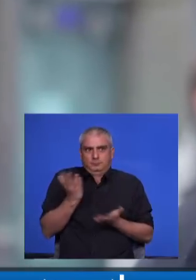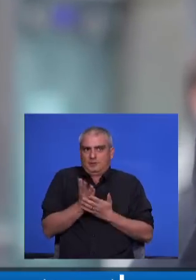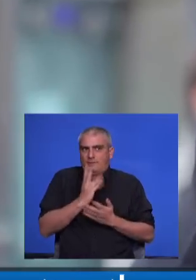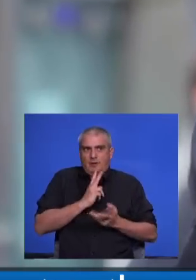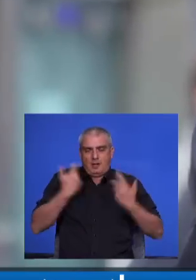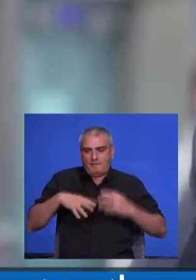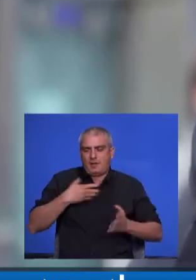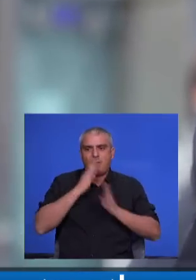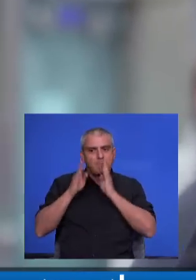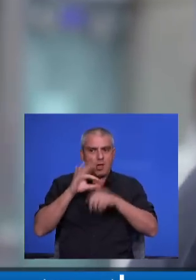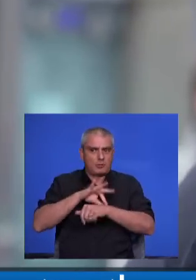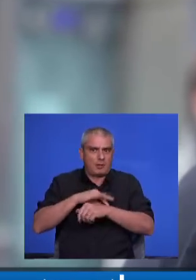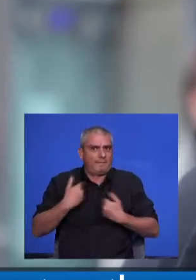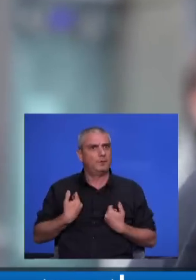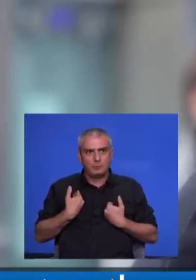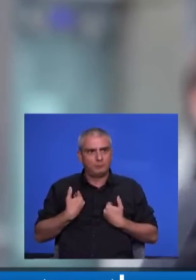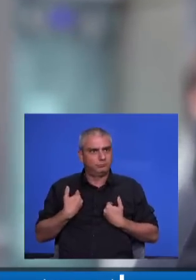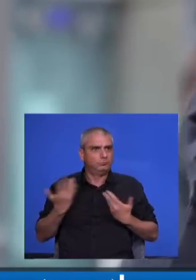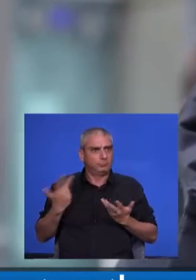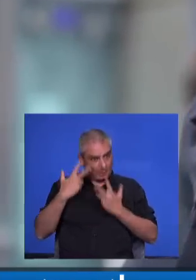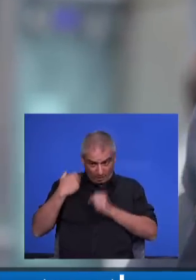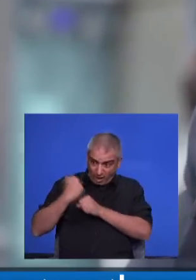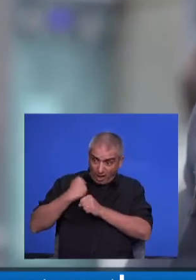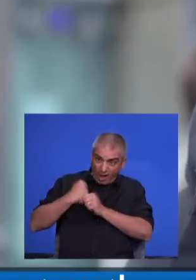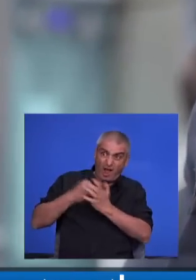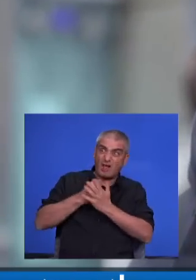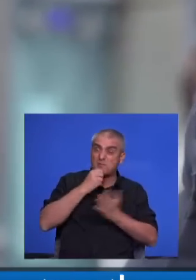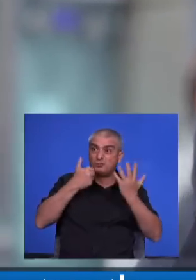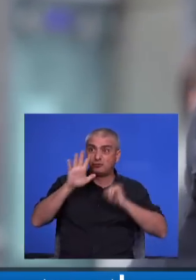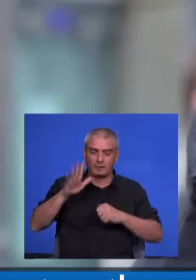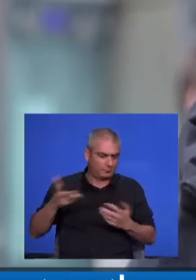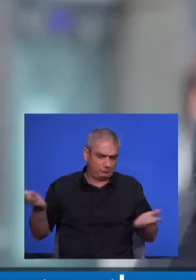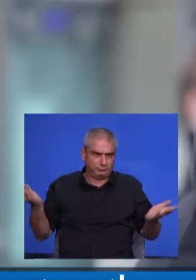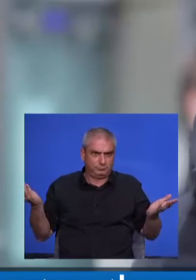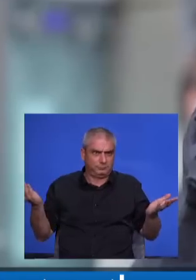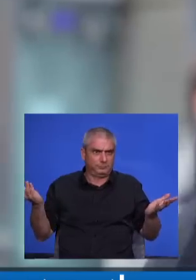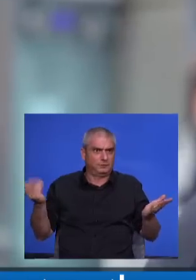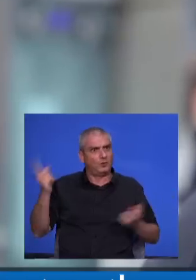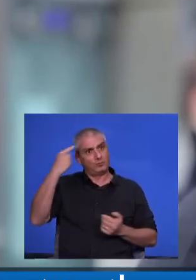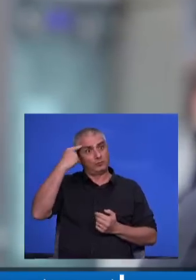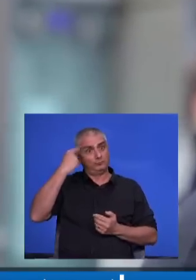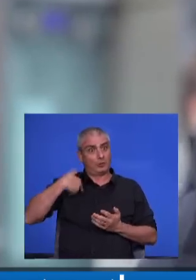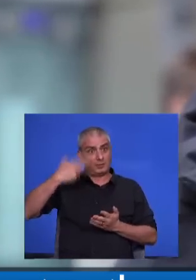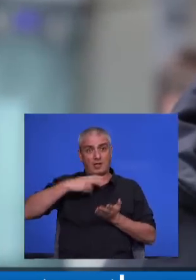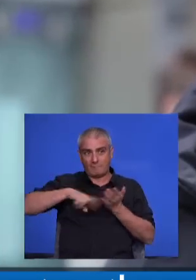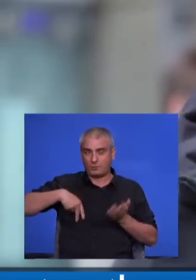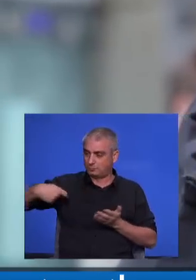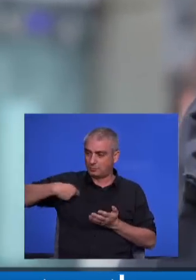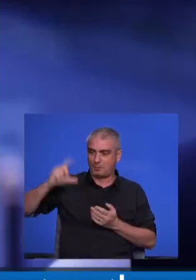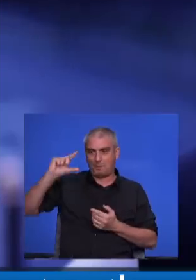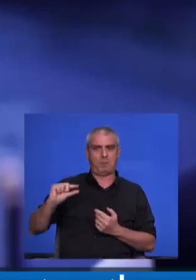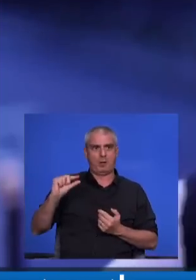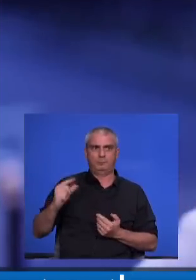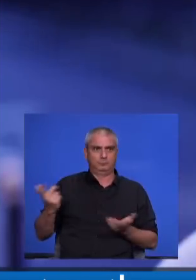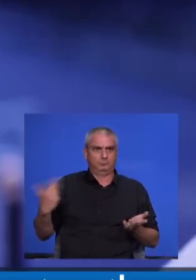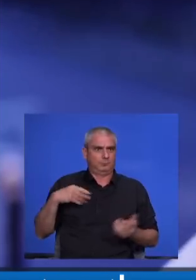des pathologies physiques. Comment voulez-vous que j'aille travailler jusqu'à 65 ans? Tout en plus, en sachant que je vais moins gagner quand je serai à la retraite.